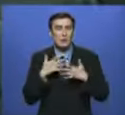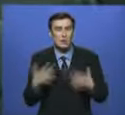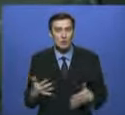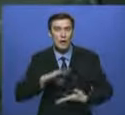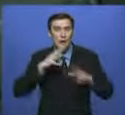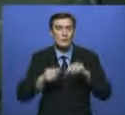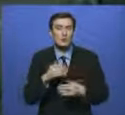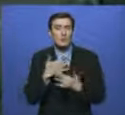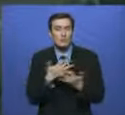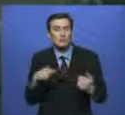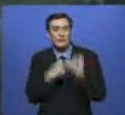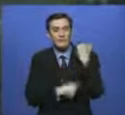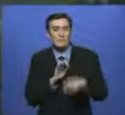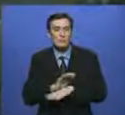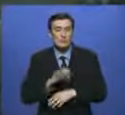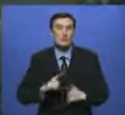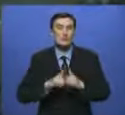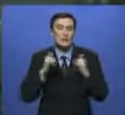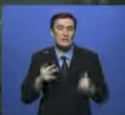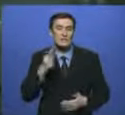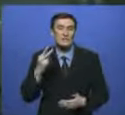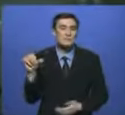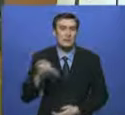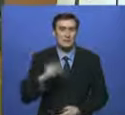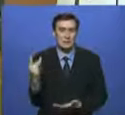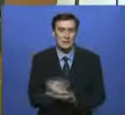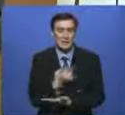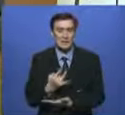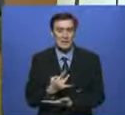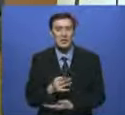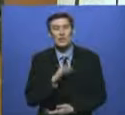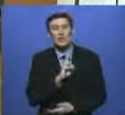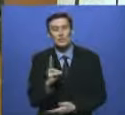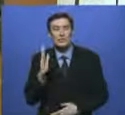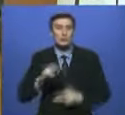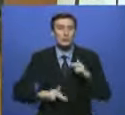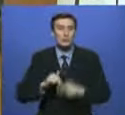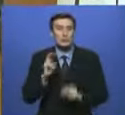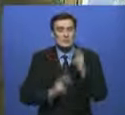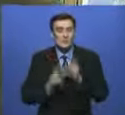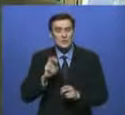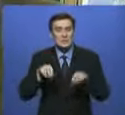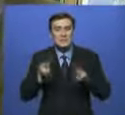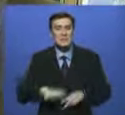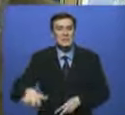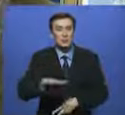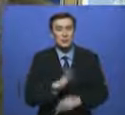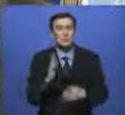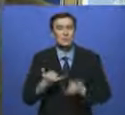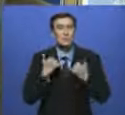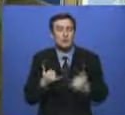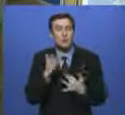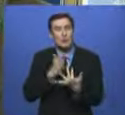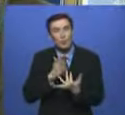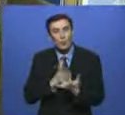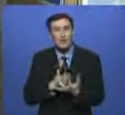продукции, выпущенной в области, увеличился в 2,5 раза. Для тех, кто будет строить заводы, на территории специальной зоны предусмотрены льготы.